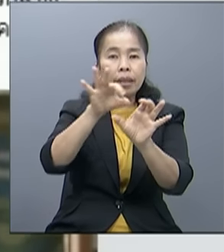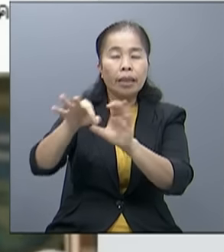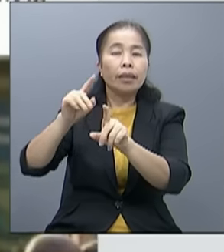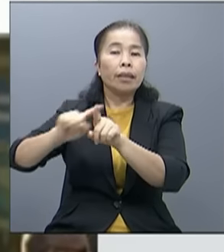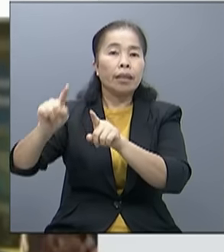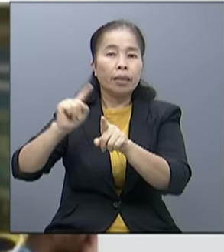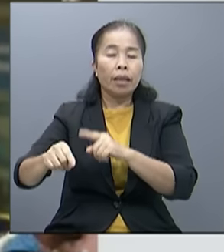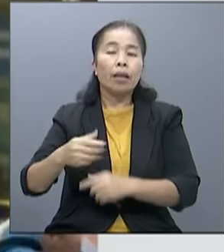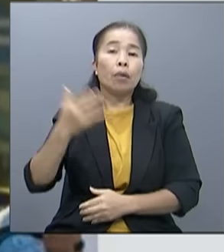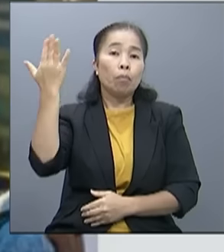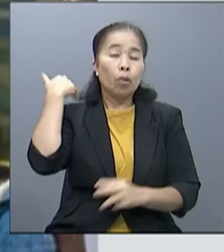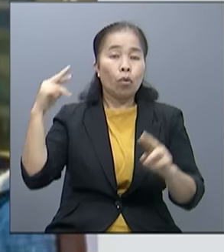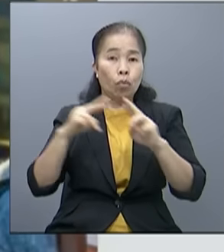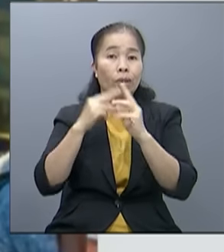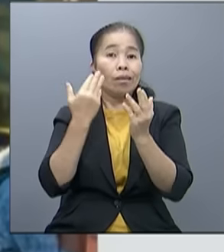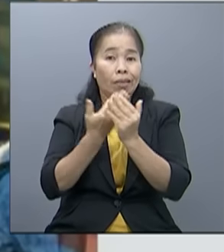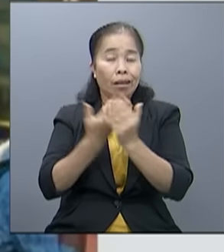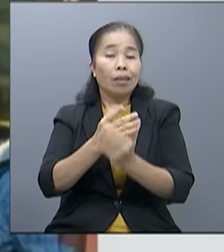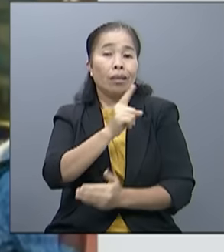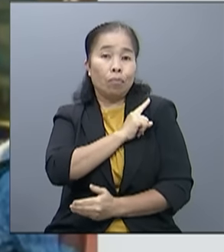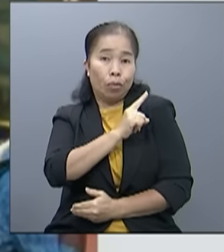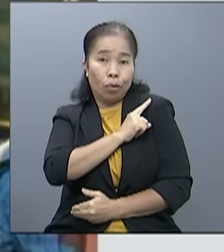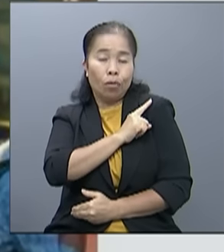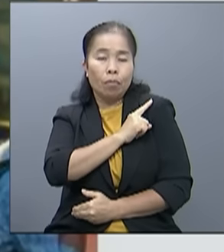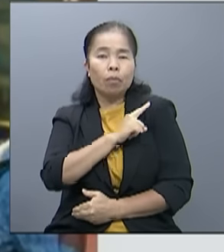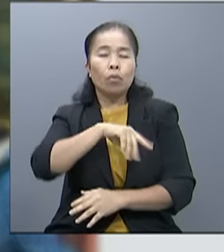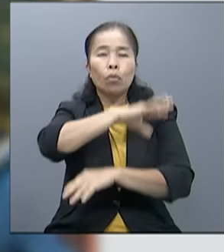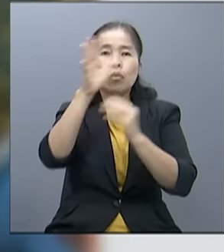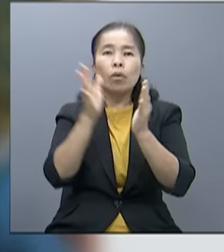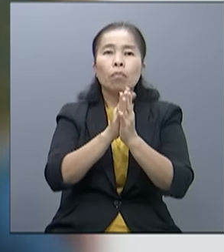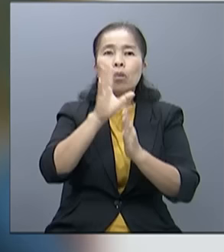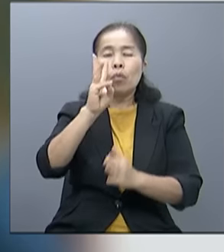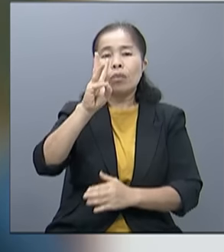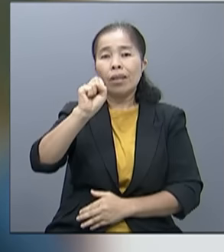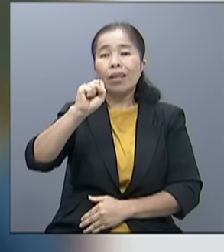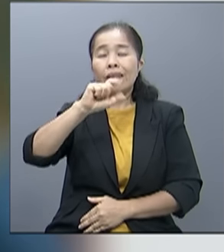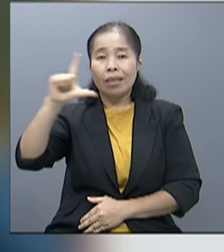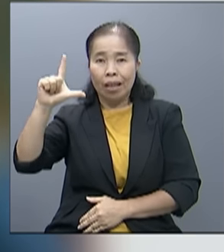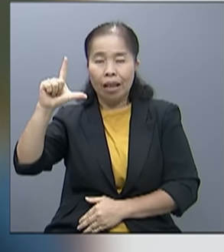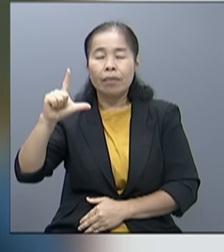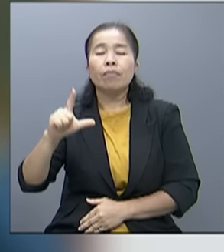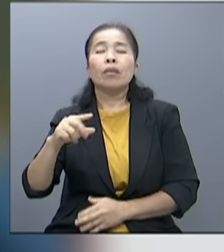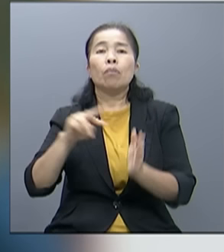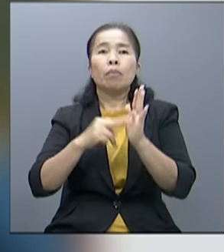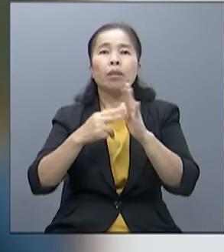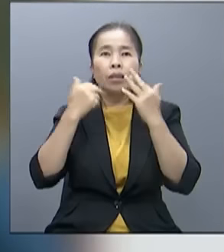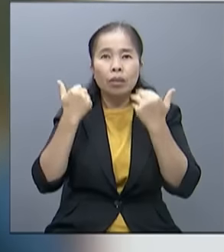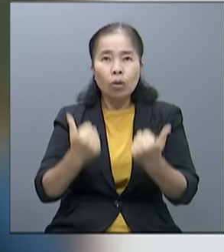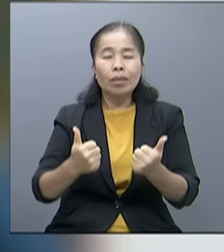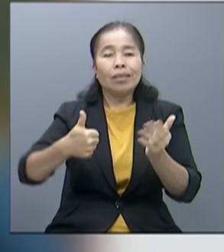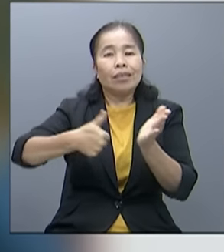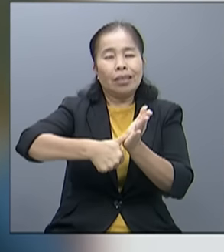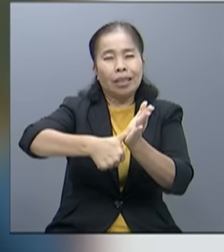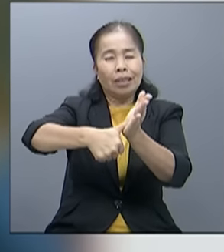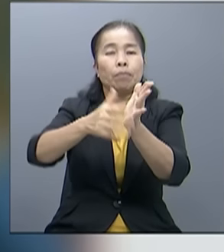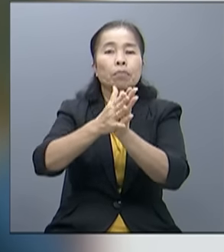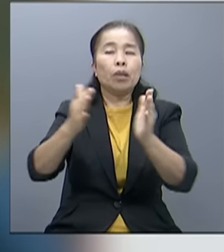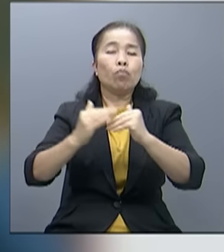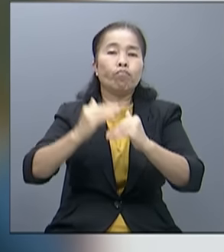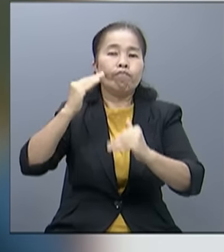เดิมกระทรวงการคลังเป็นผู้รับผิดชอบหนี้จำนวนกว่า 600,000ล้านบาทและส่งผลให้ระดับหนี้สาธารณะสูงขึ้น